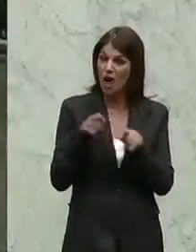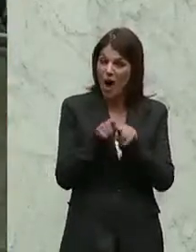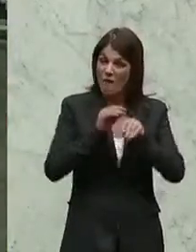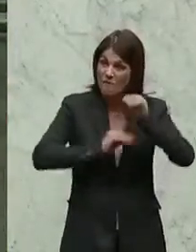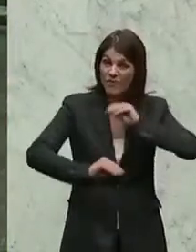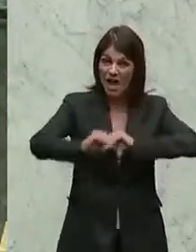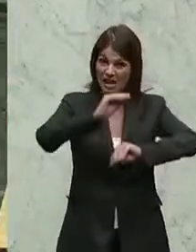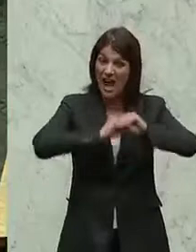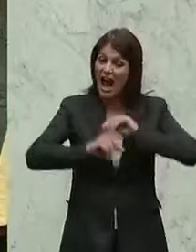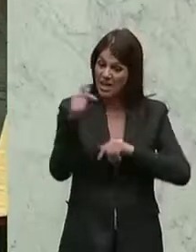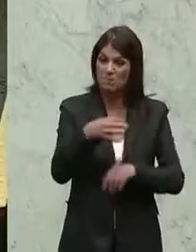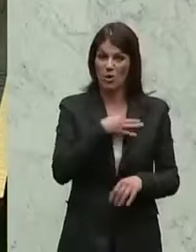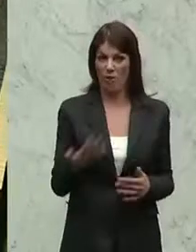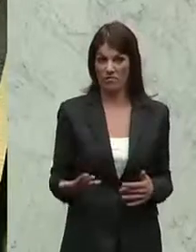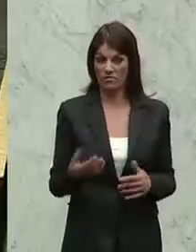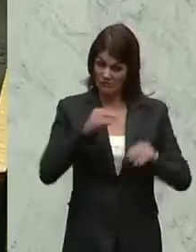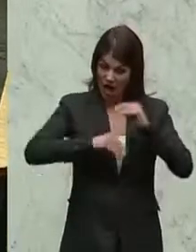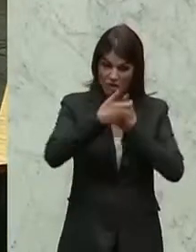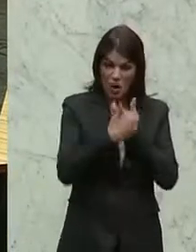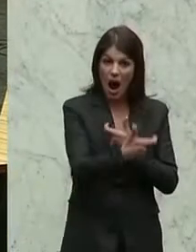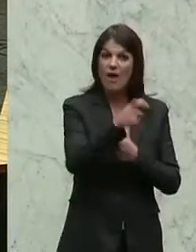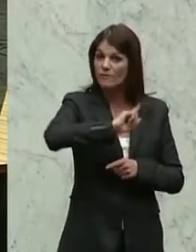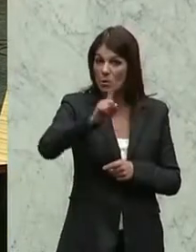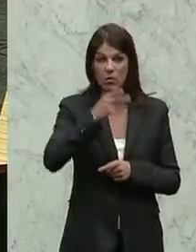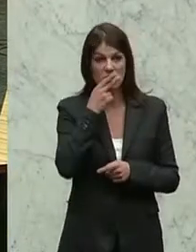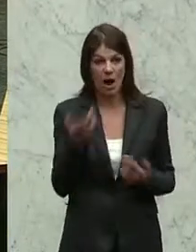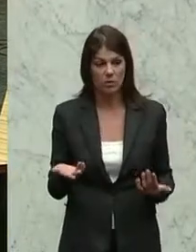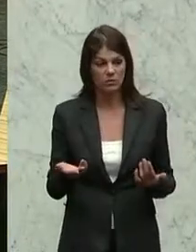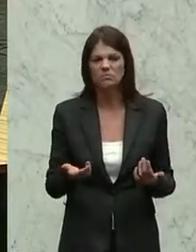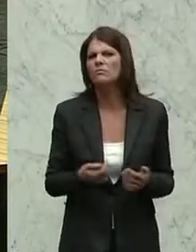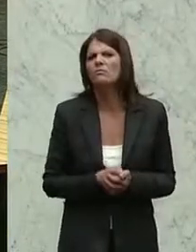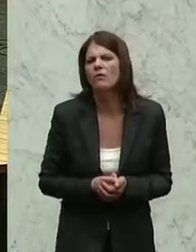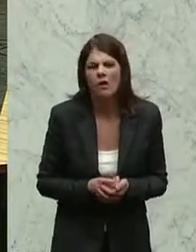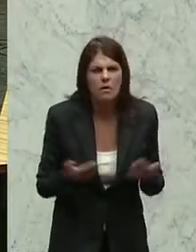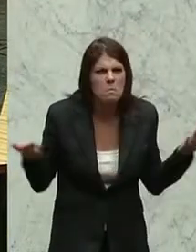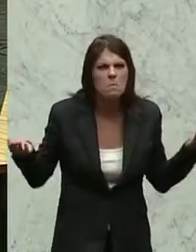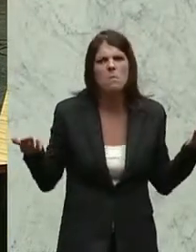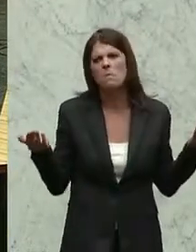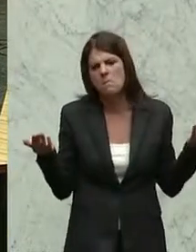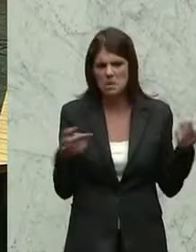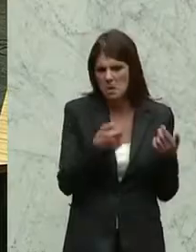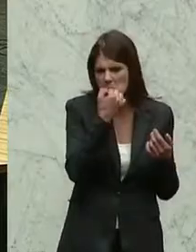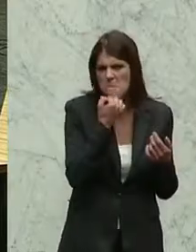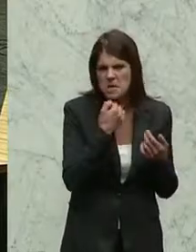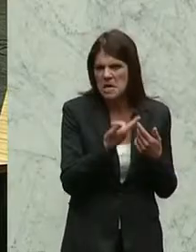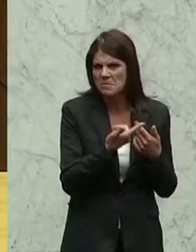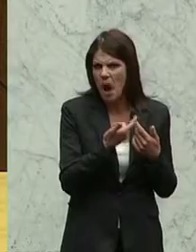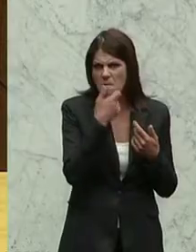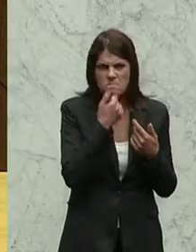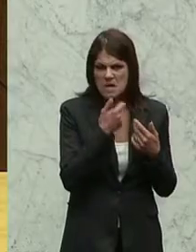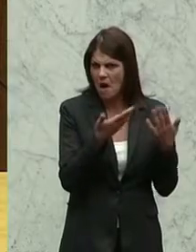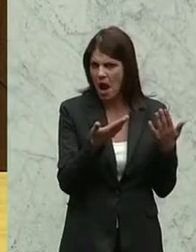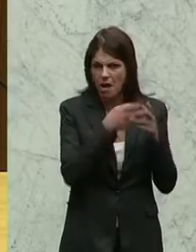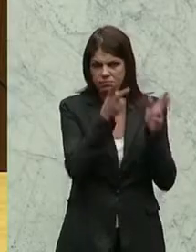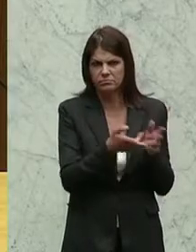Vereinslokale oder Vereine betroffen sein, in denen nicht mehr geraucht werden darf. Ich meine, das sind im Prinzip private